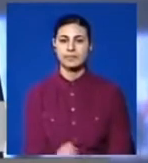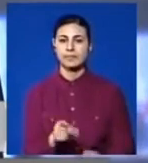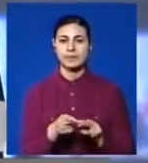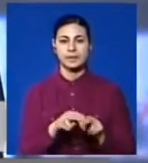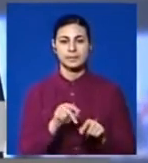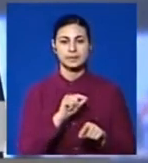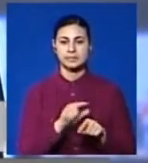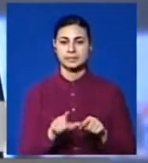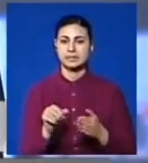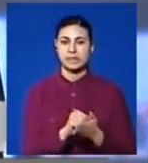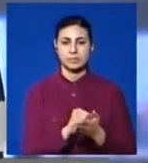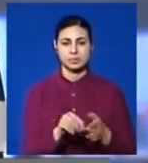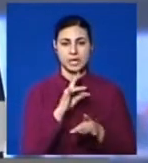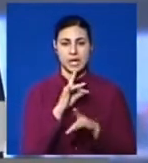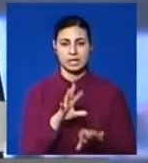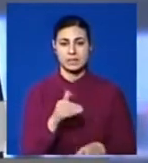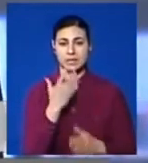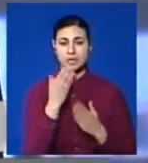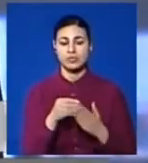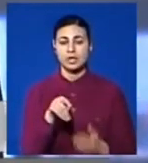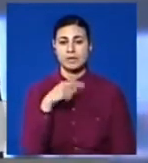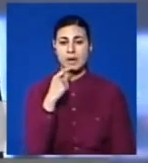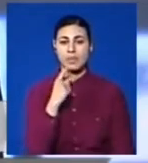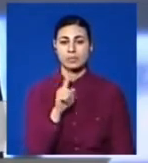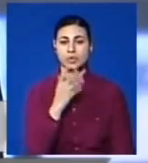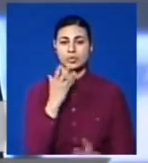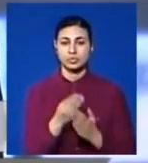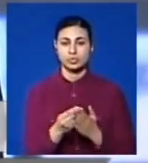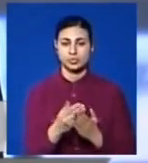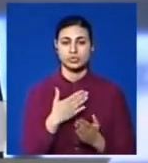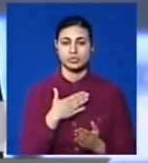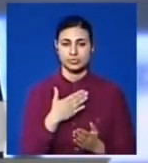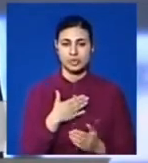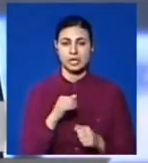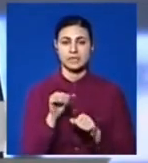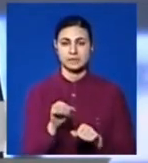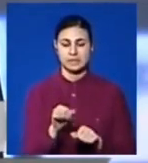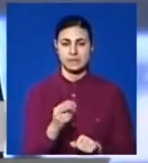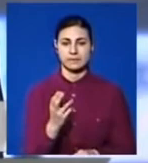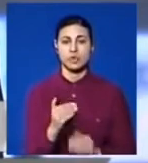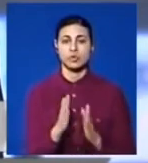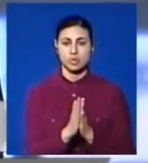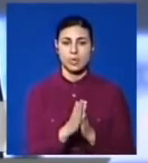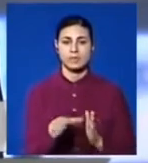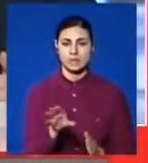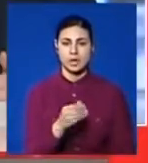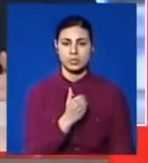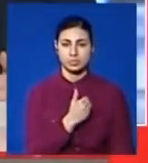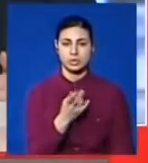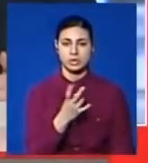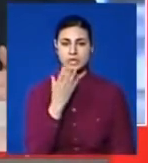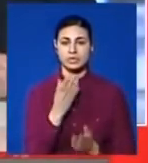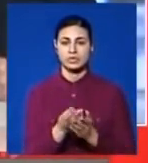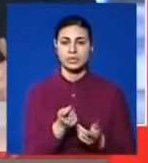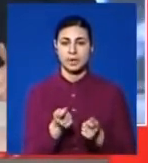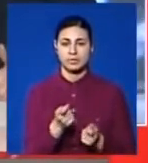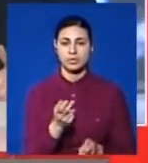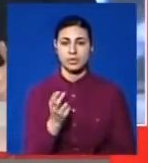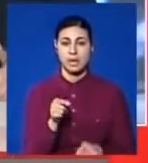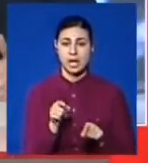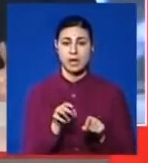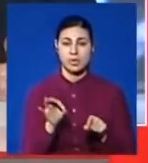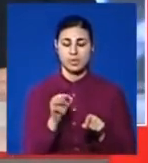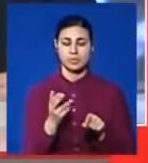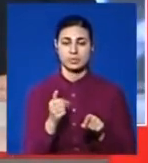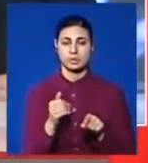მოყვება არავითარ დასაბუთება. და ჩვენ ვამბობთ, რომ თუ ჩვენ ვიცავთ კონკორდაცს. თუმცა ამ თხოვნას ხომ ითვალისწინებს ადგილობრივი თვითმართველობა? ამაზეა